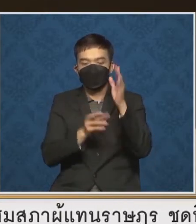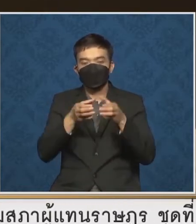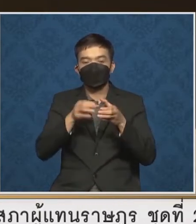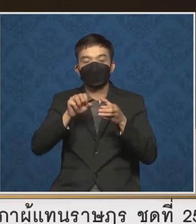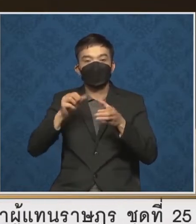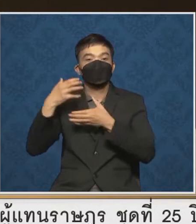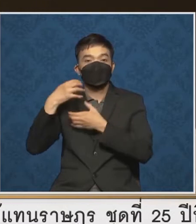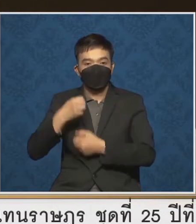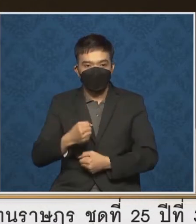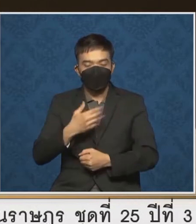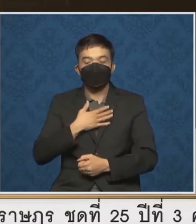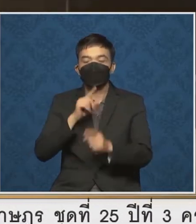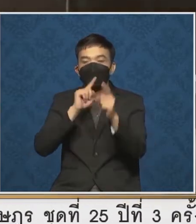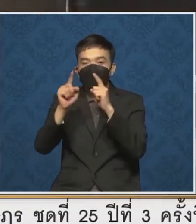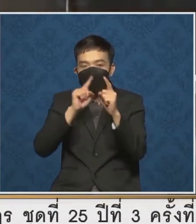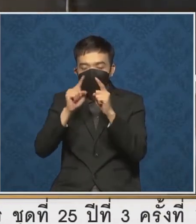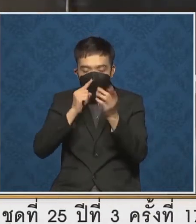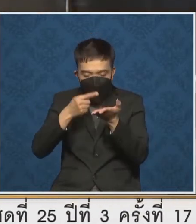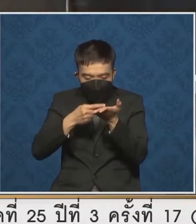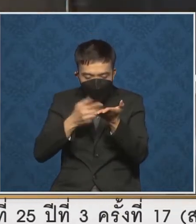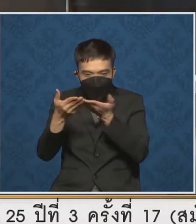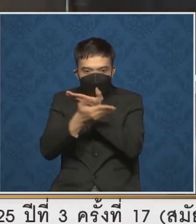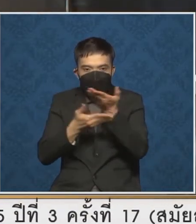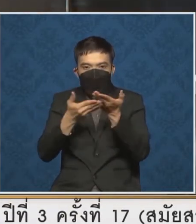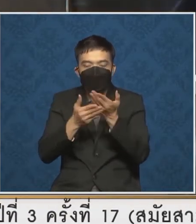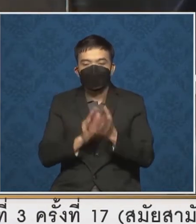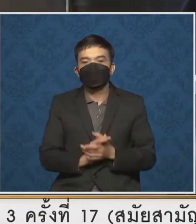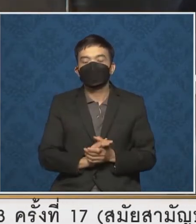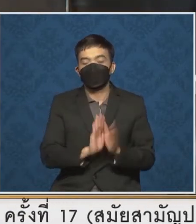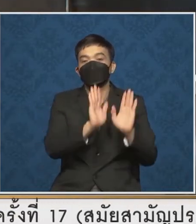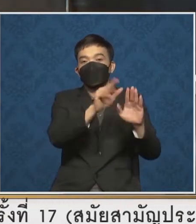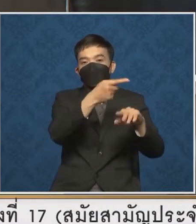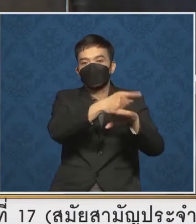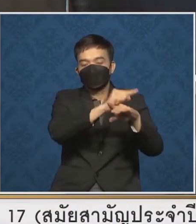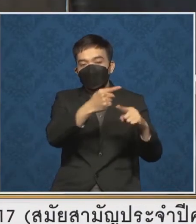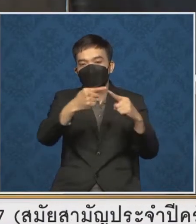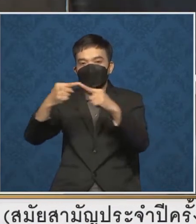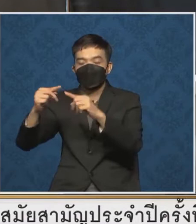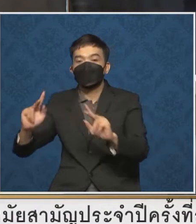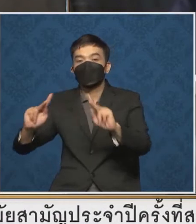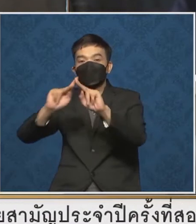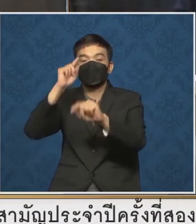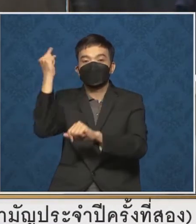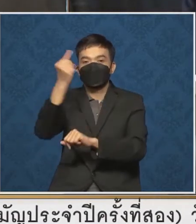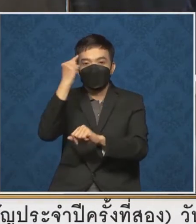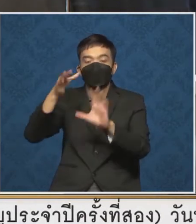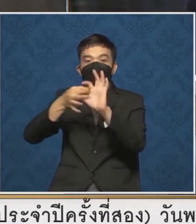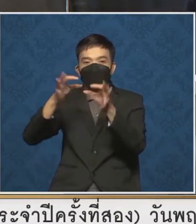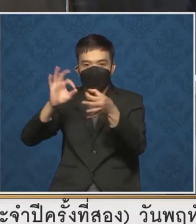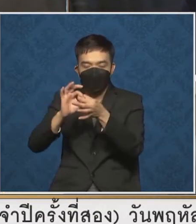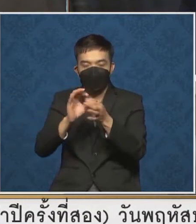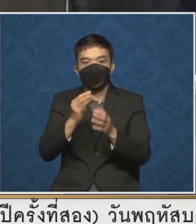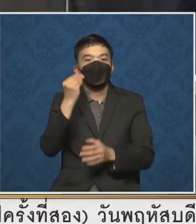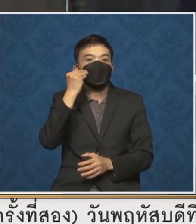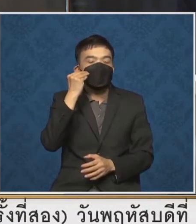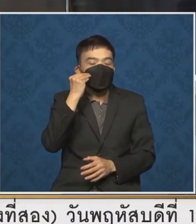องหารือท่านประธานครับขอให้ท่านประธานได้ประสานไปยังกระทรวงท่องเที่ยวและกีฬาได้พัฒนาแหล่งท่องเที่ยวหมู่บ้านกิริวงศ์ต